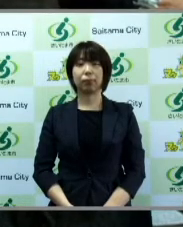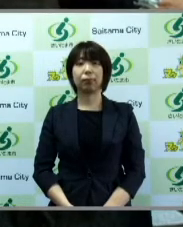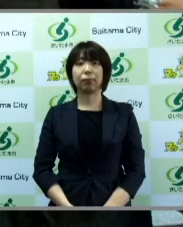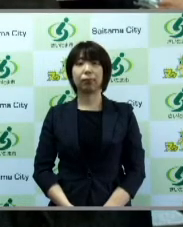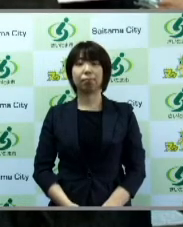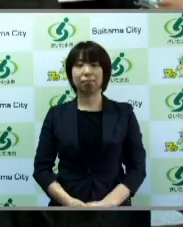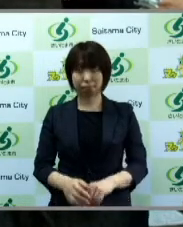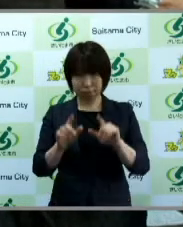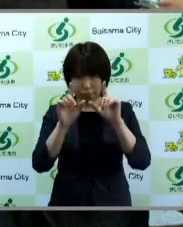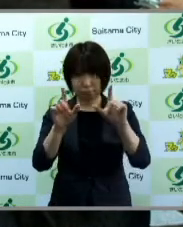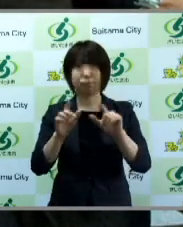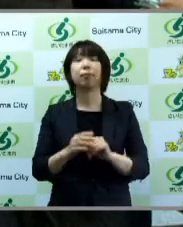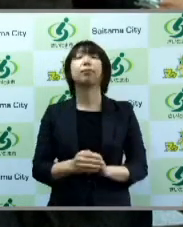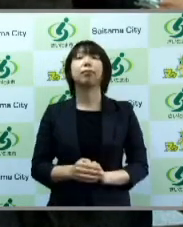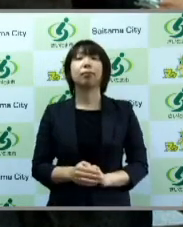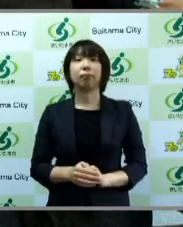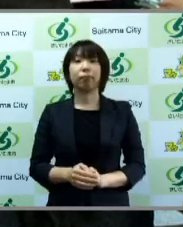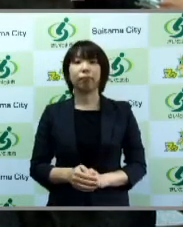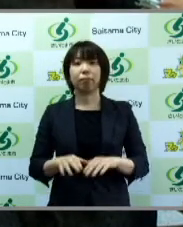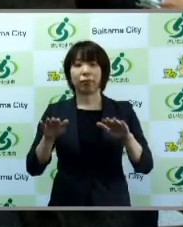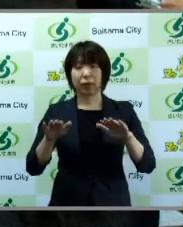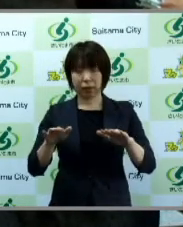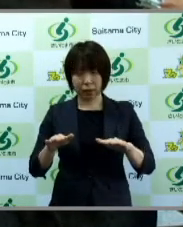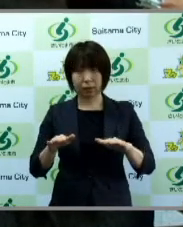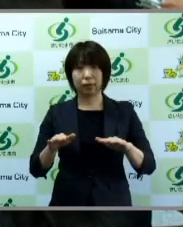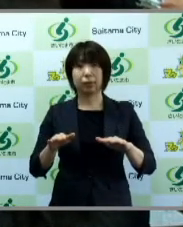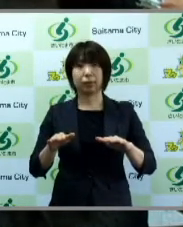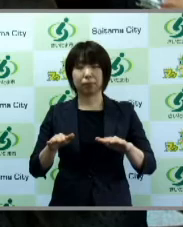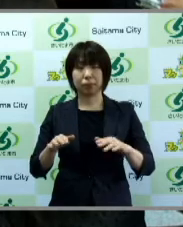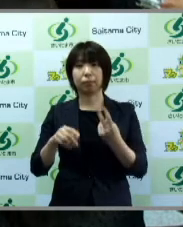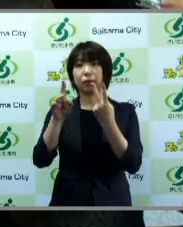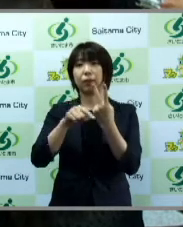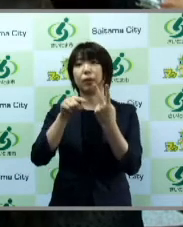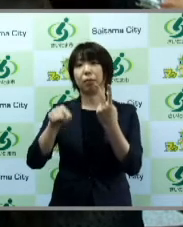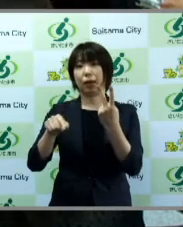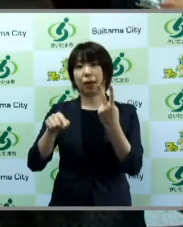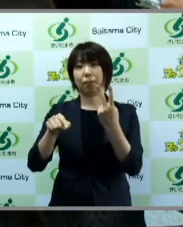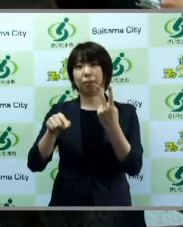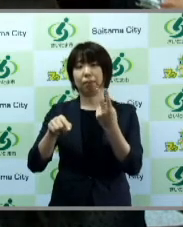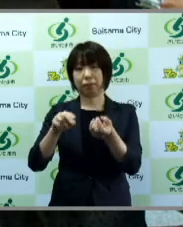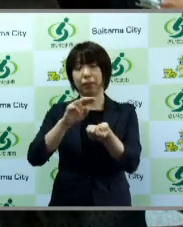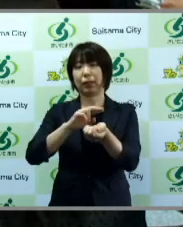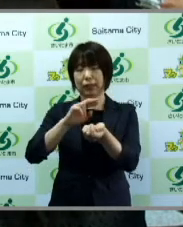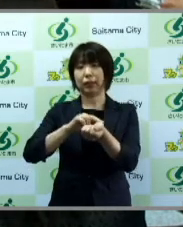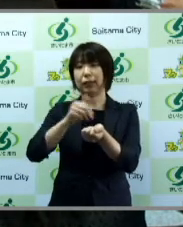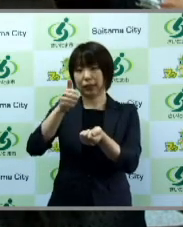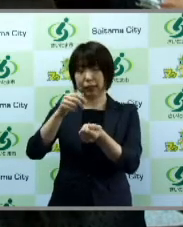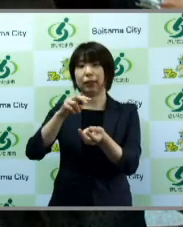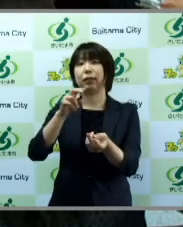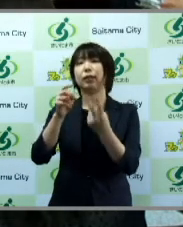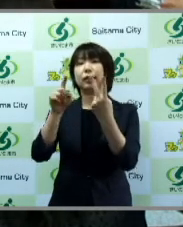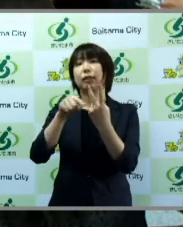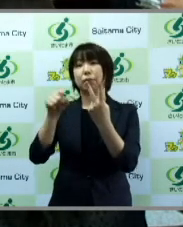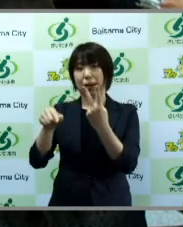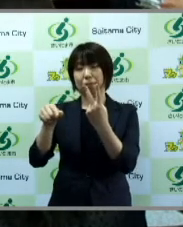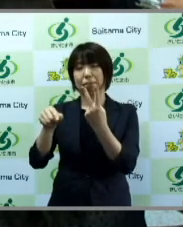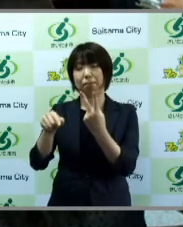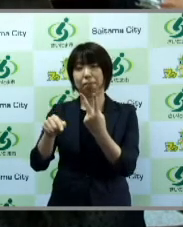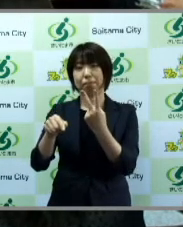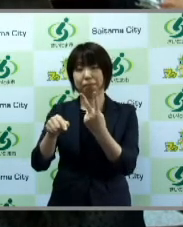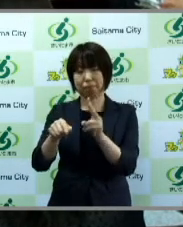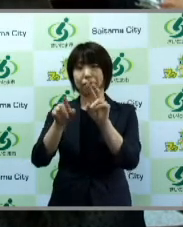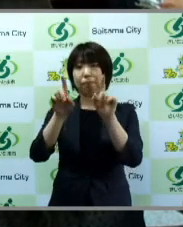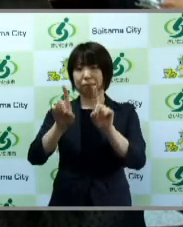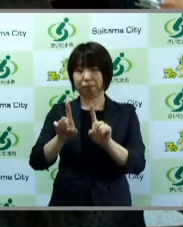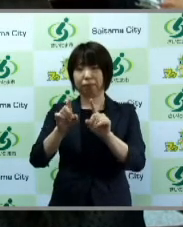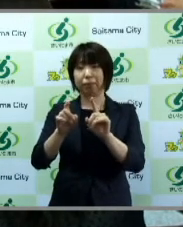お答え申し上げます。現在ですね、2名のドクターに来ていただいて、2列で検査をしている